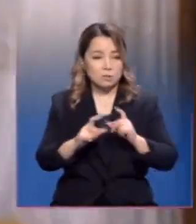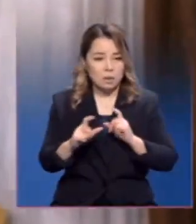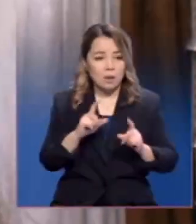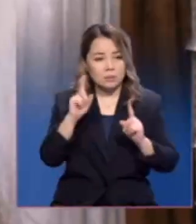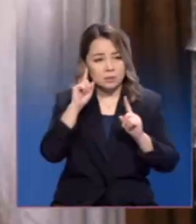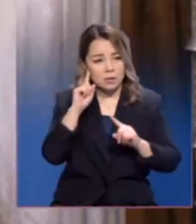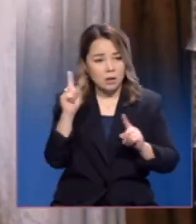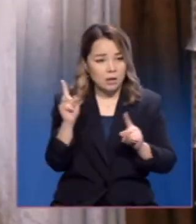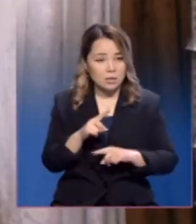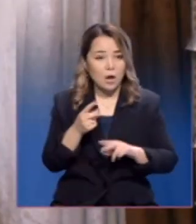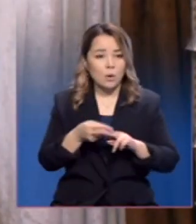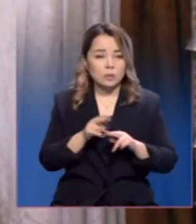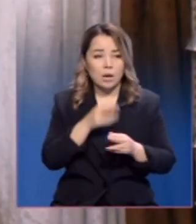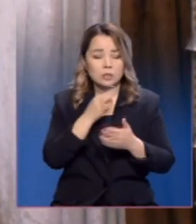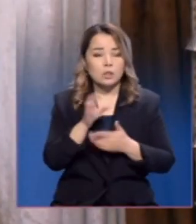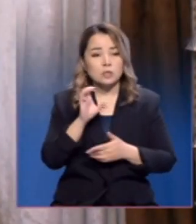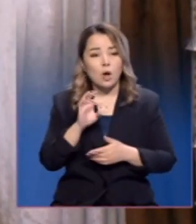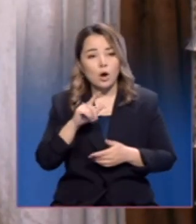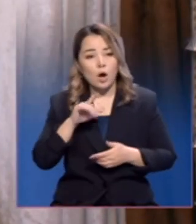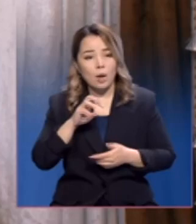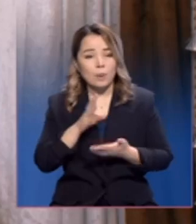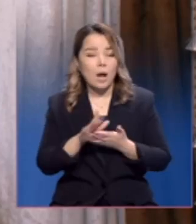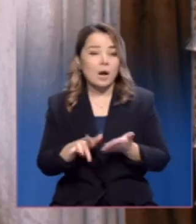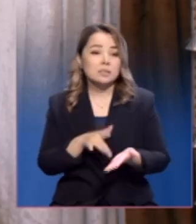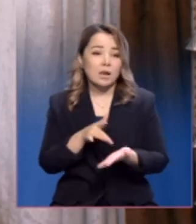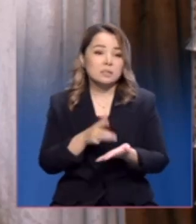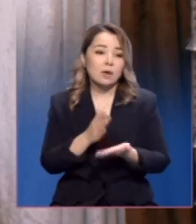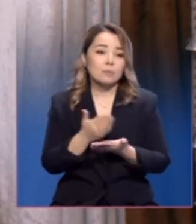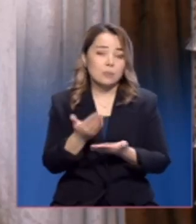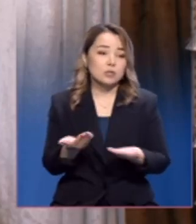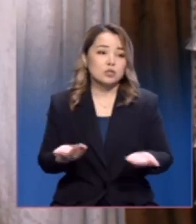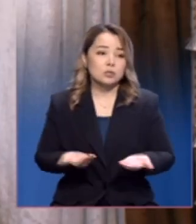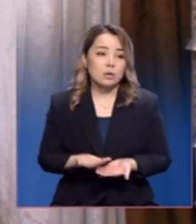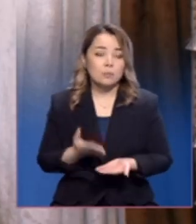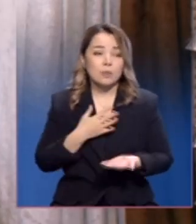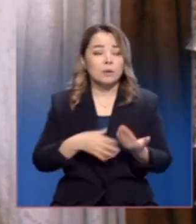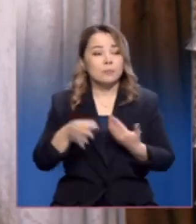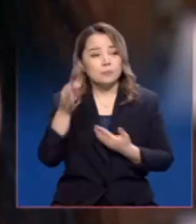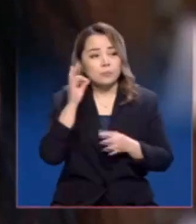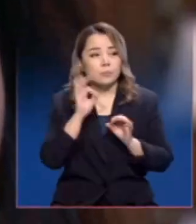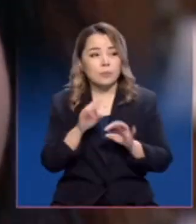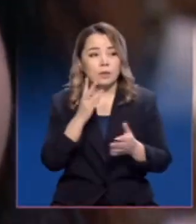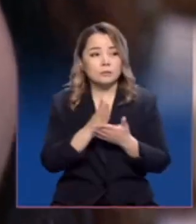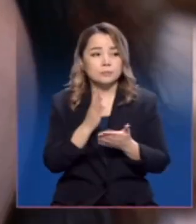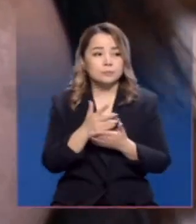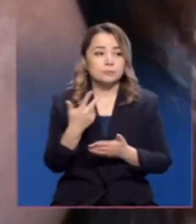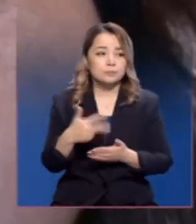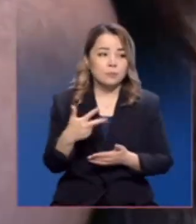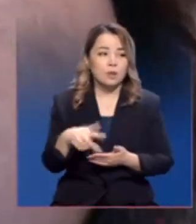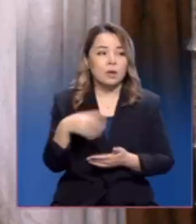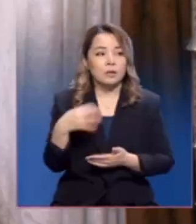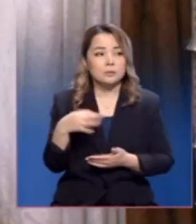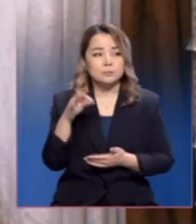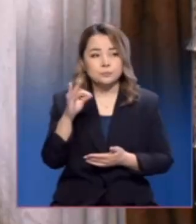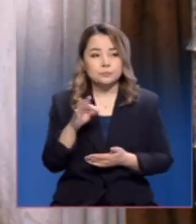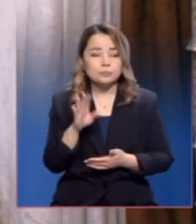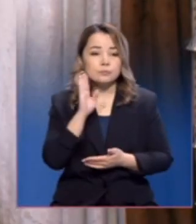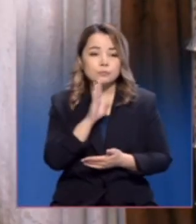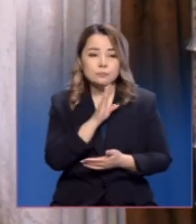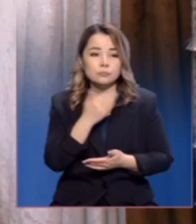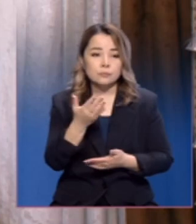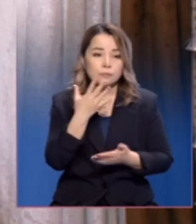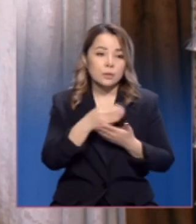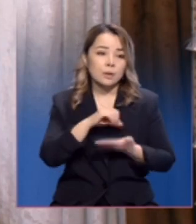керек. Стокгольм қаласында болып қайттық. Сол кезде көргенде 30-40% мысалы әйелдер